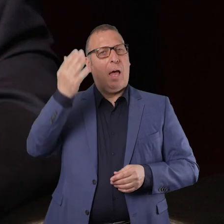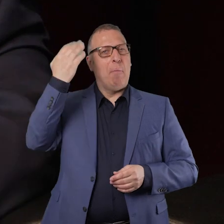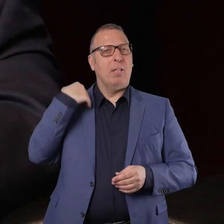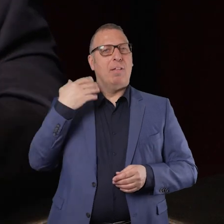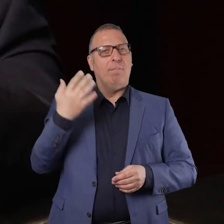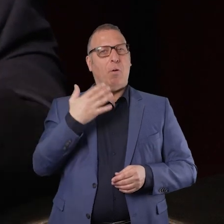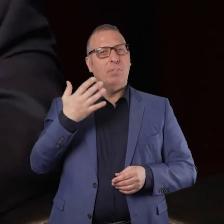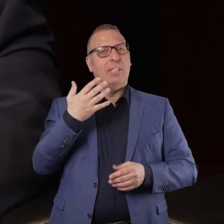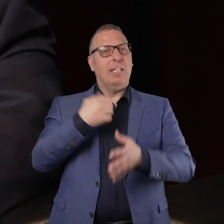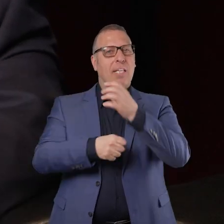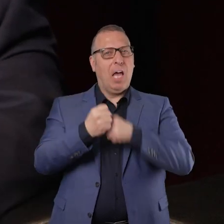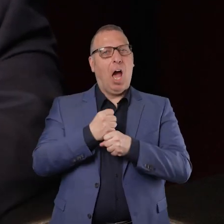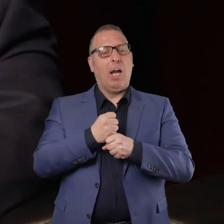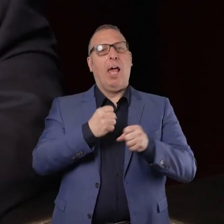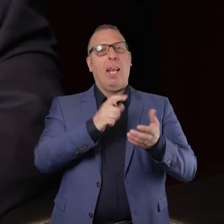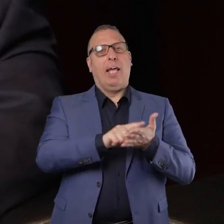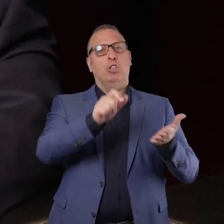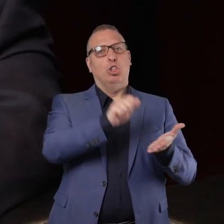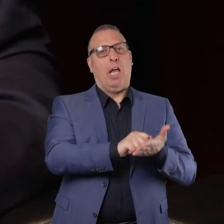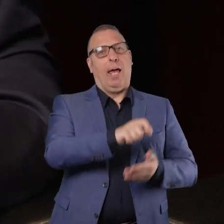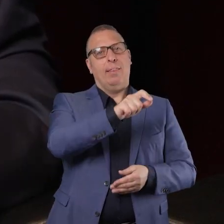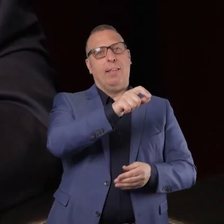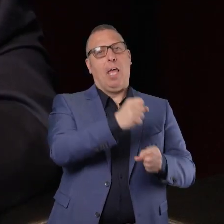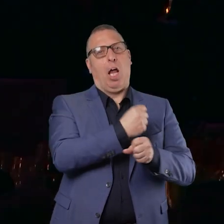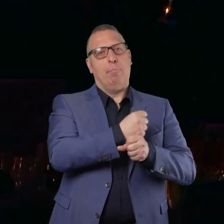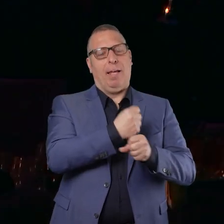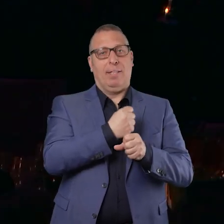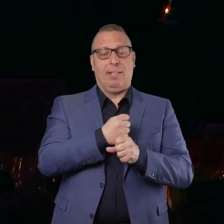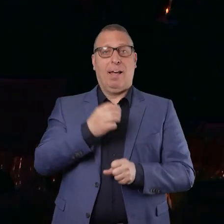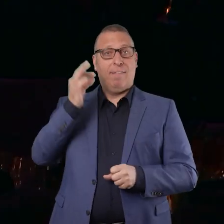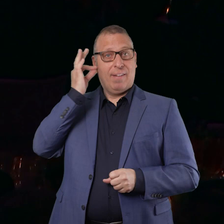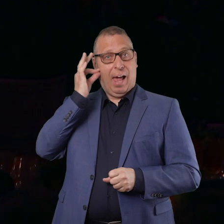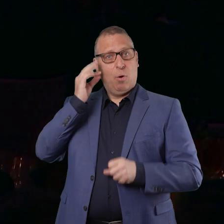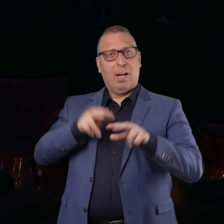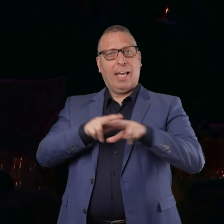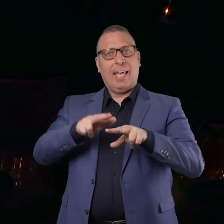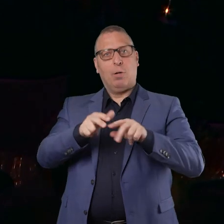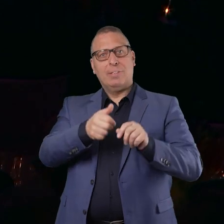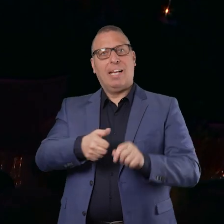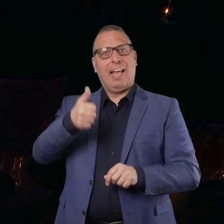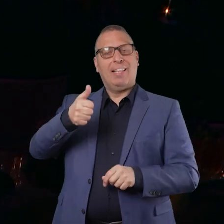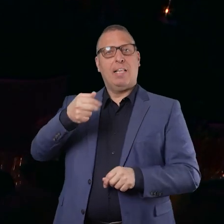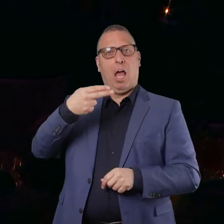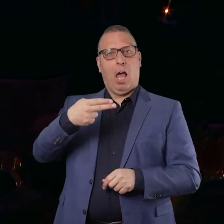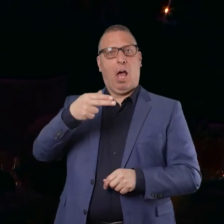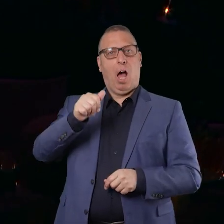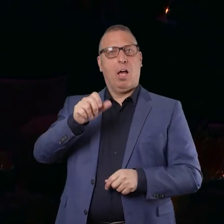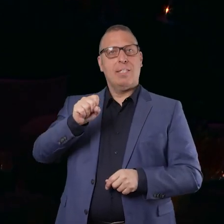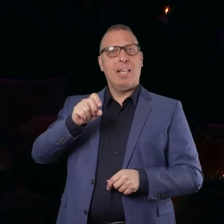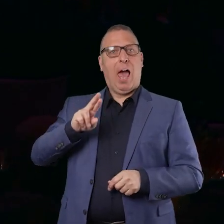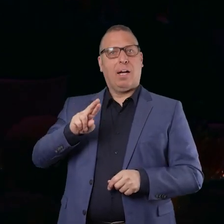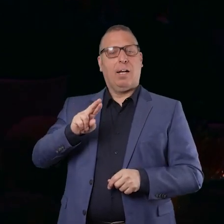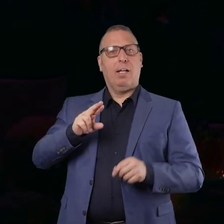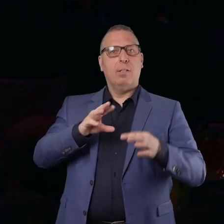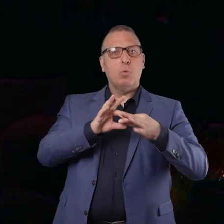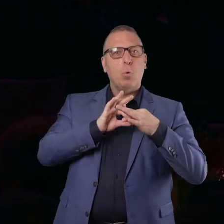etwa 15 Jahren im Land Liechtenstein gearbeitet haben. Frau Regierungsrätin Hasler, das Spektrum